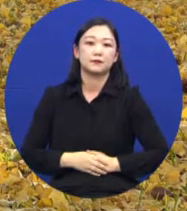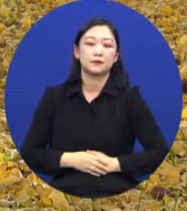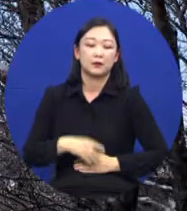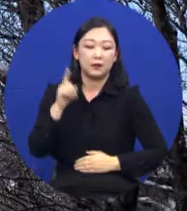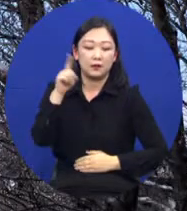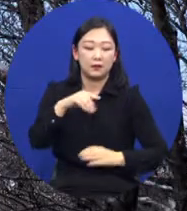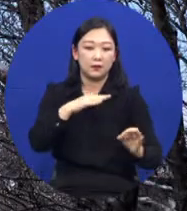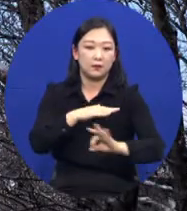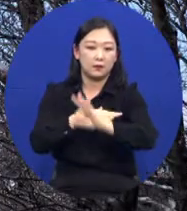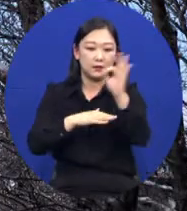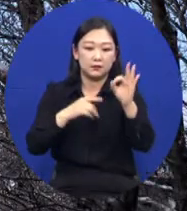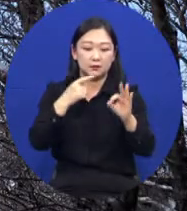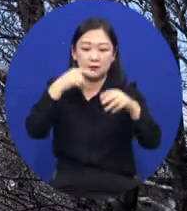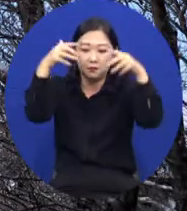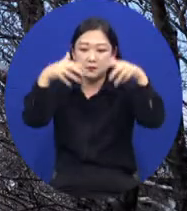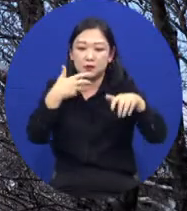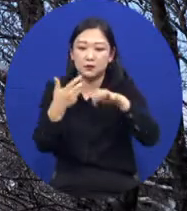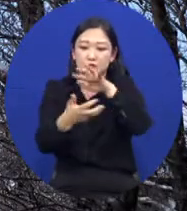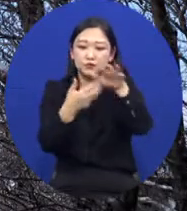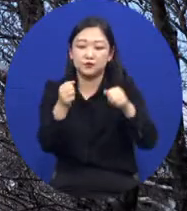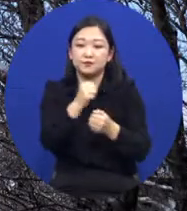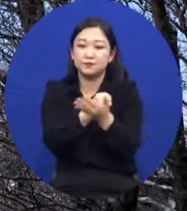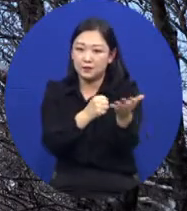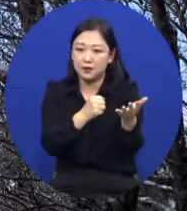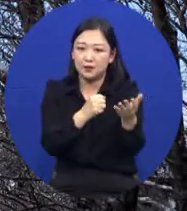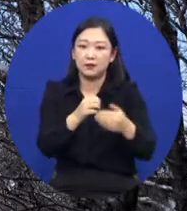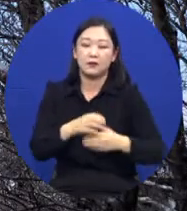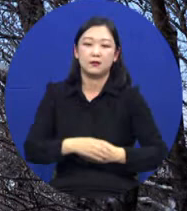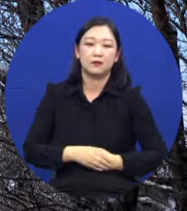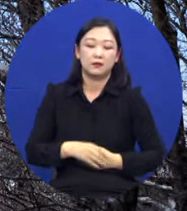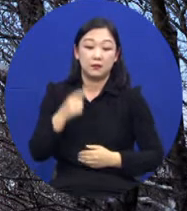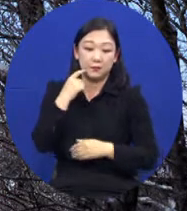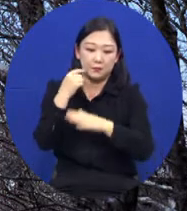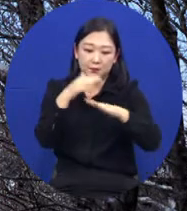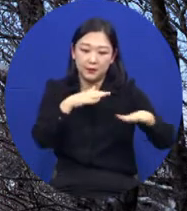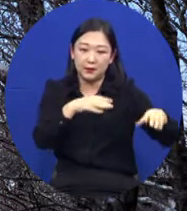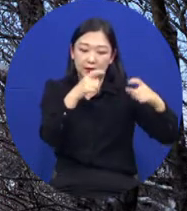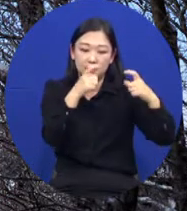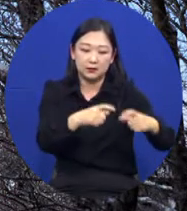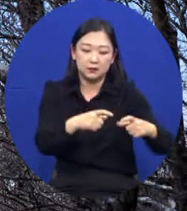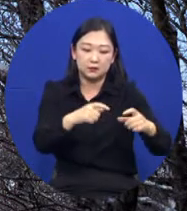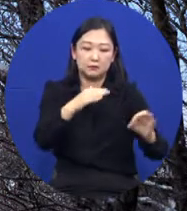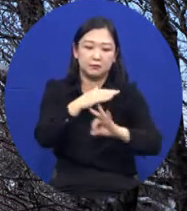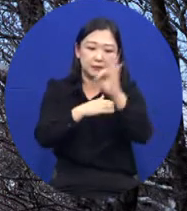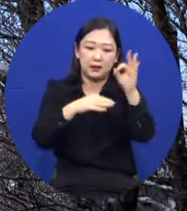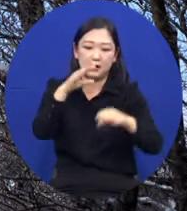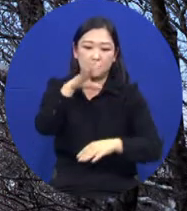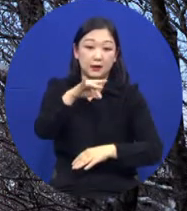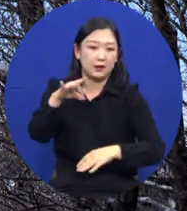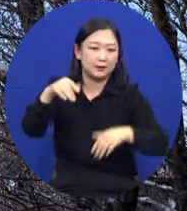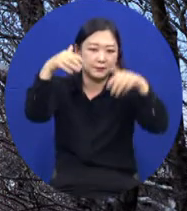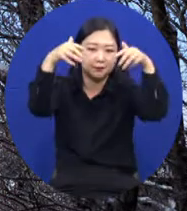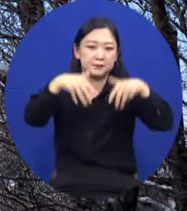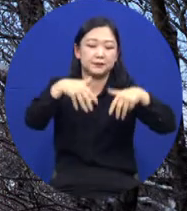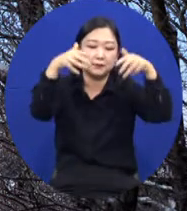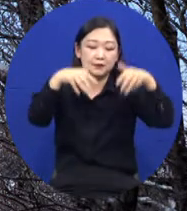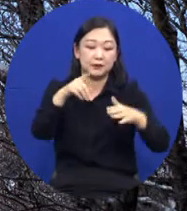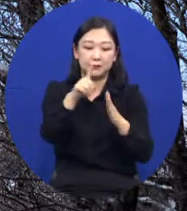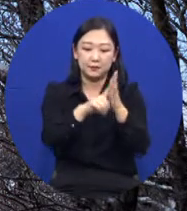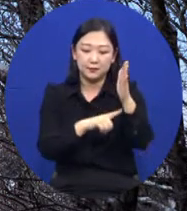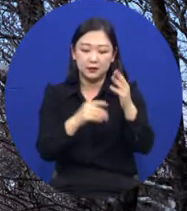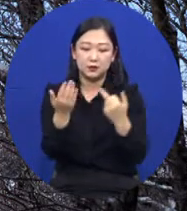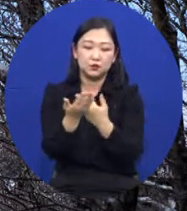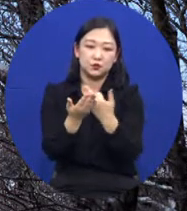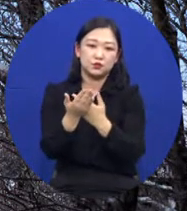1회 1 오전까지는 비구름 의 영향을 조금 받겠습니다 해안 지역에는 오전까지 가끔 비가 오겠고 요 기온이 낮은